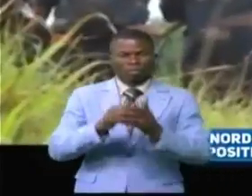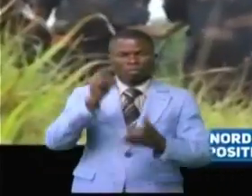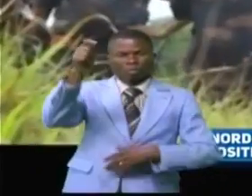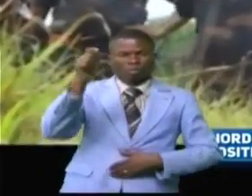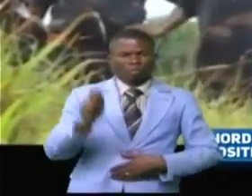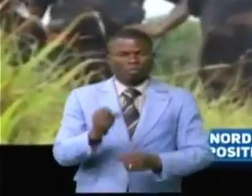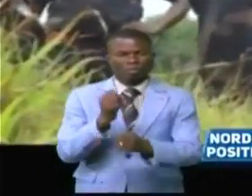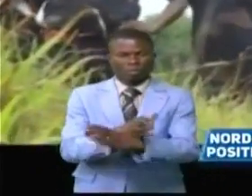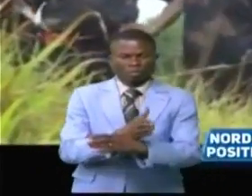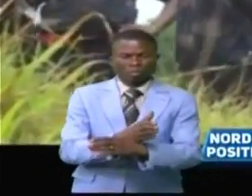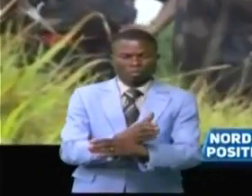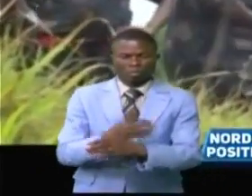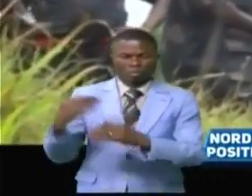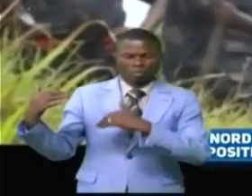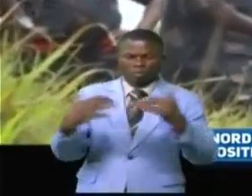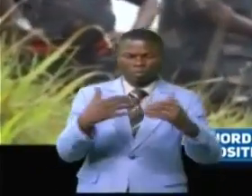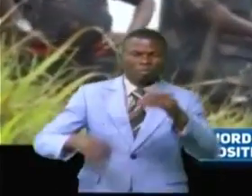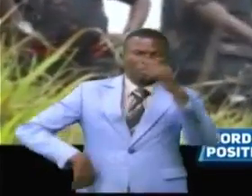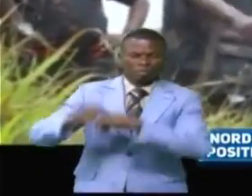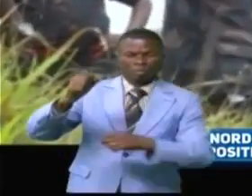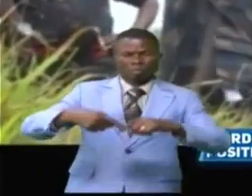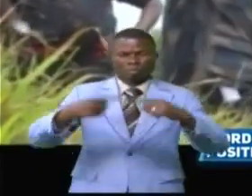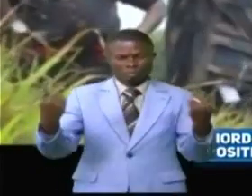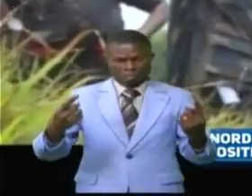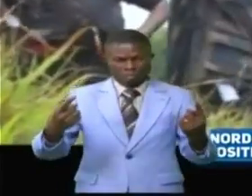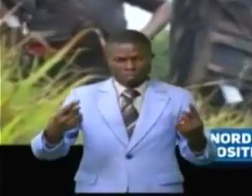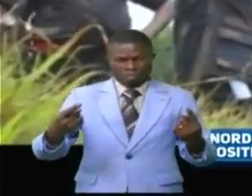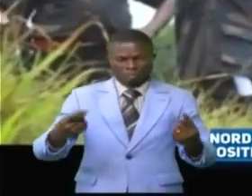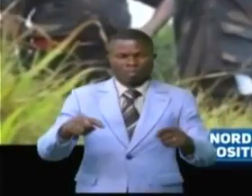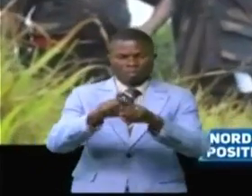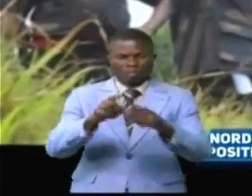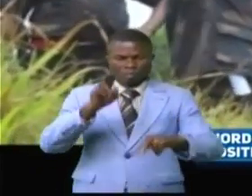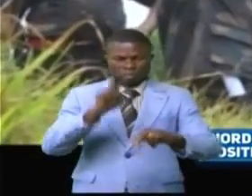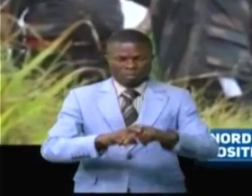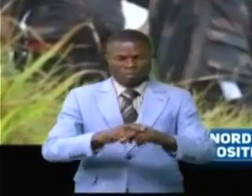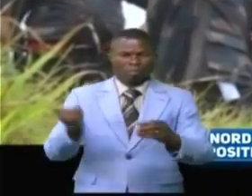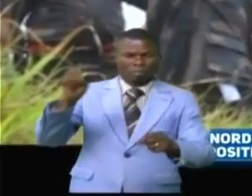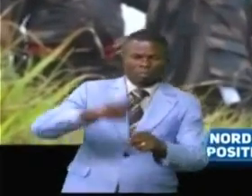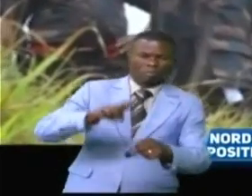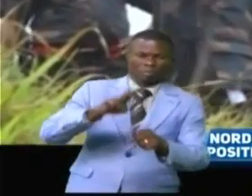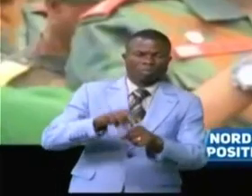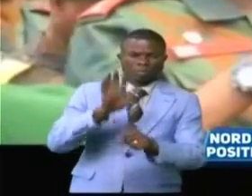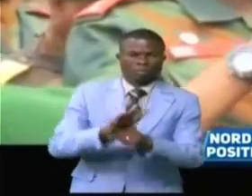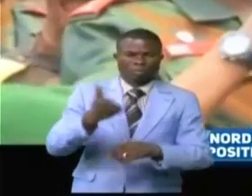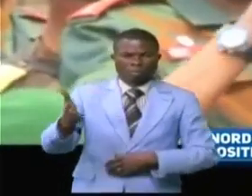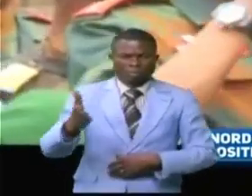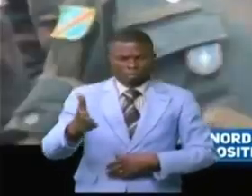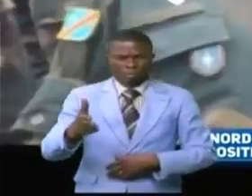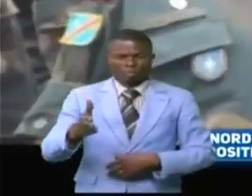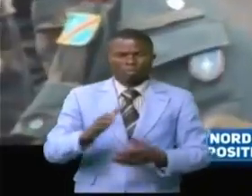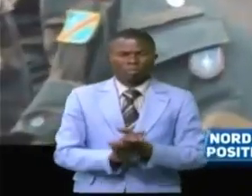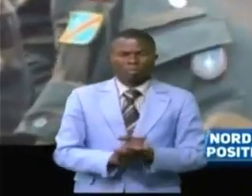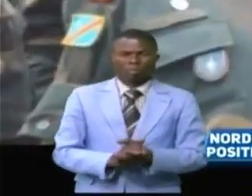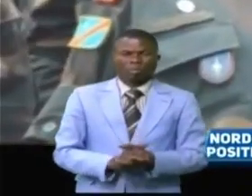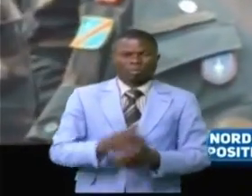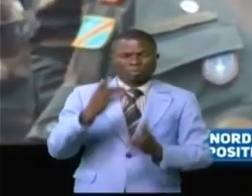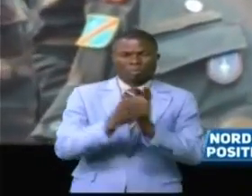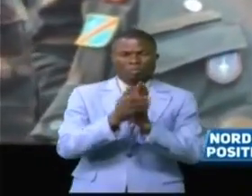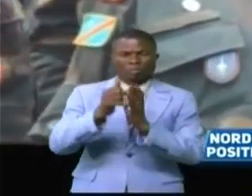prêts à affronter l'ennemi qui d'ailleurs s'illustre dans les violations répétitives de la trêve. En sa